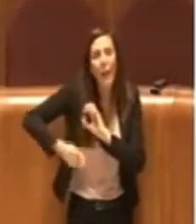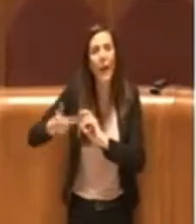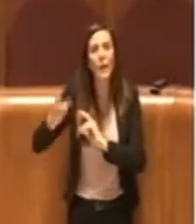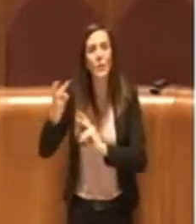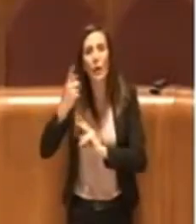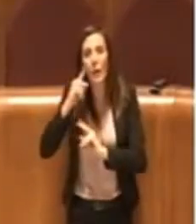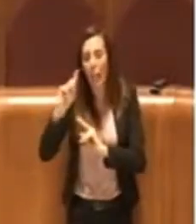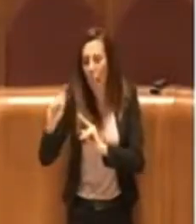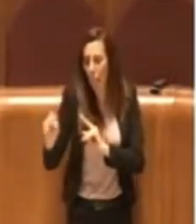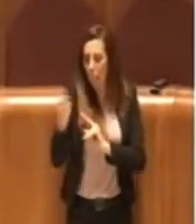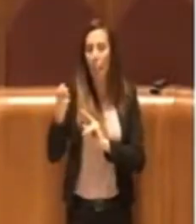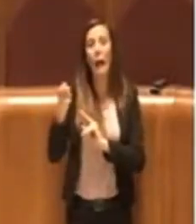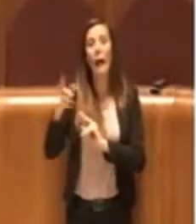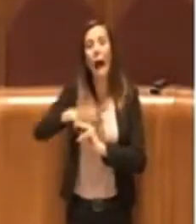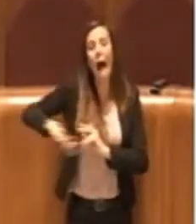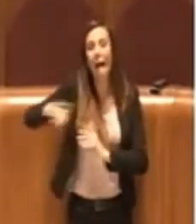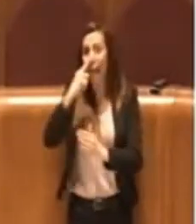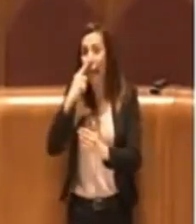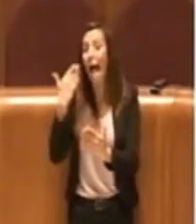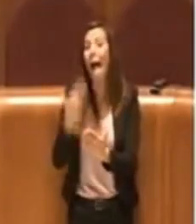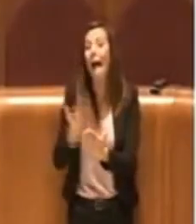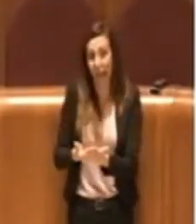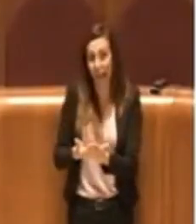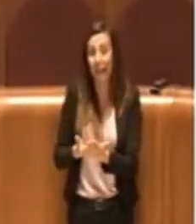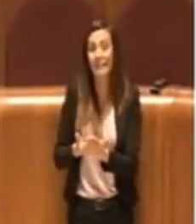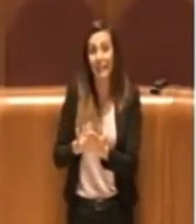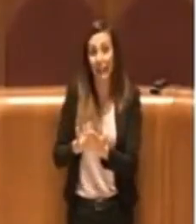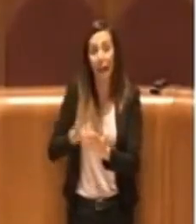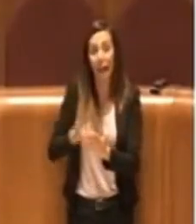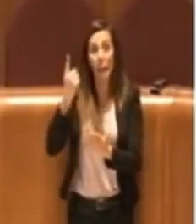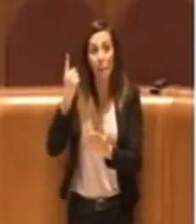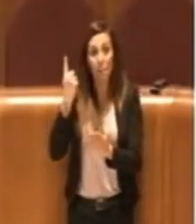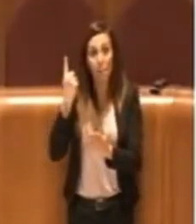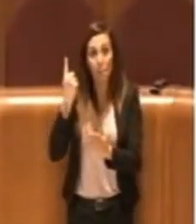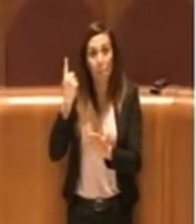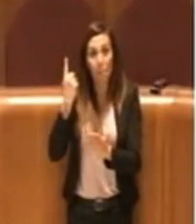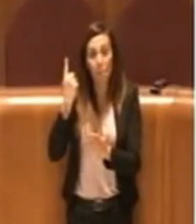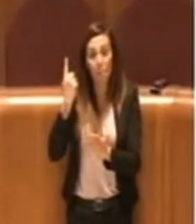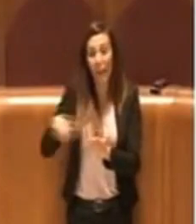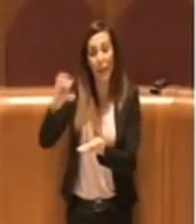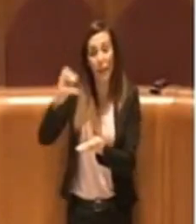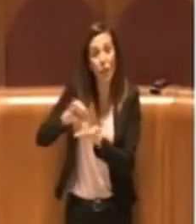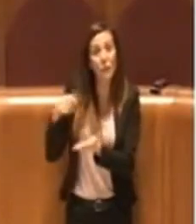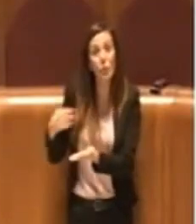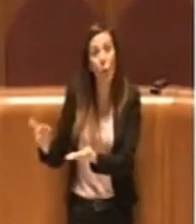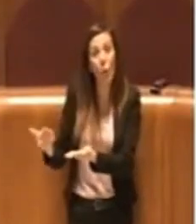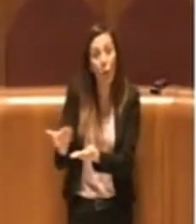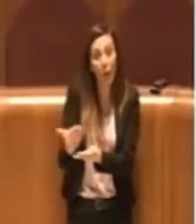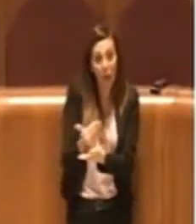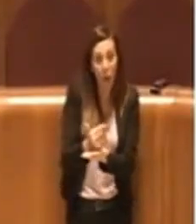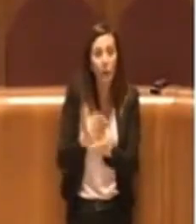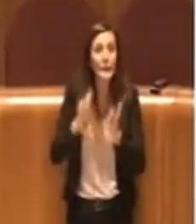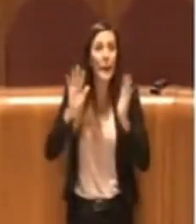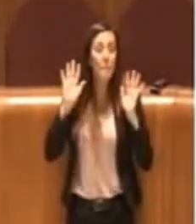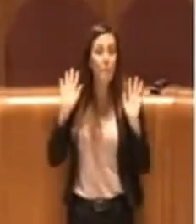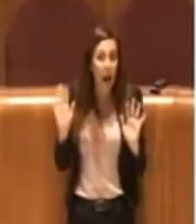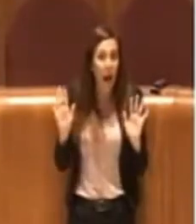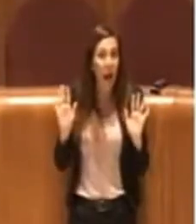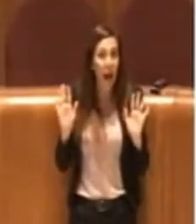sia urbanisticamente adeguata per poter fare un centro di raccolta. Però